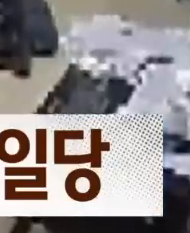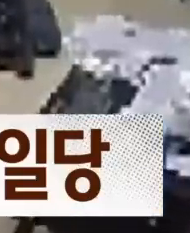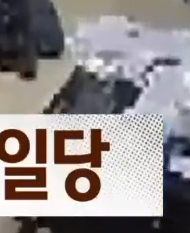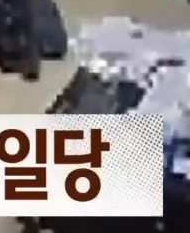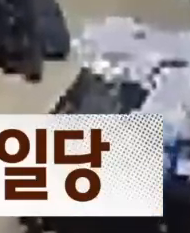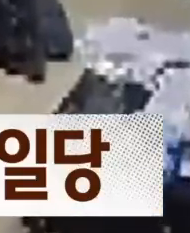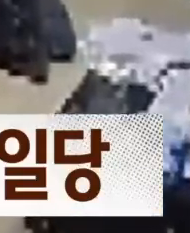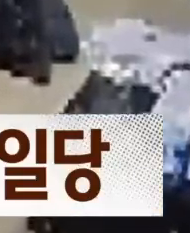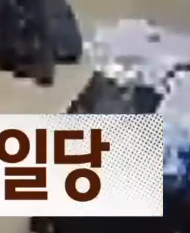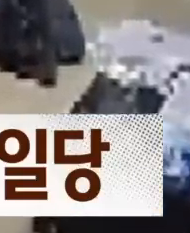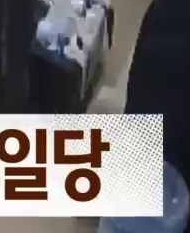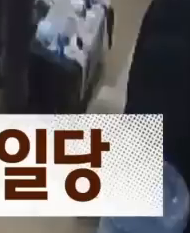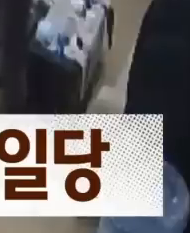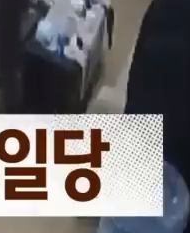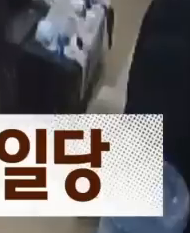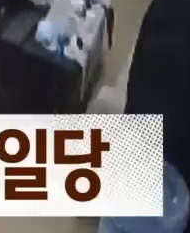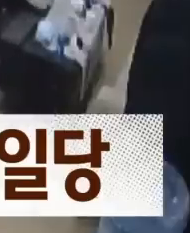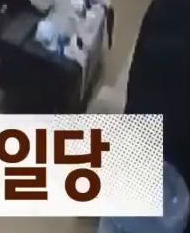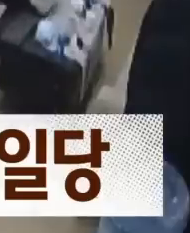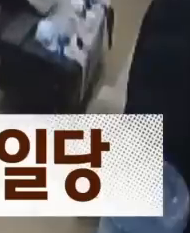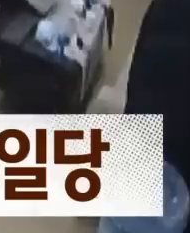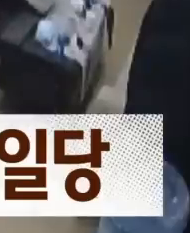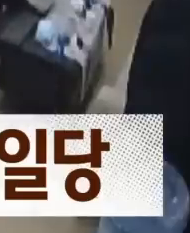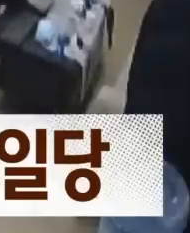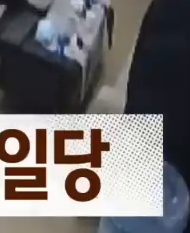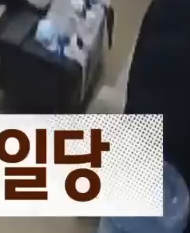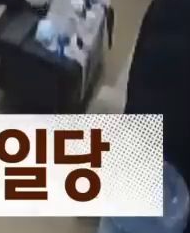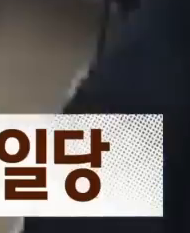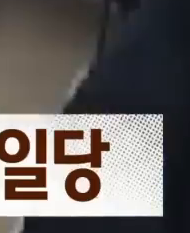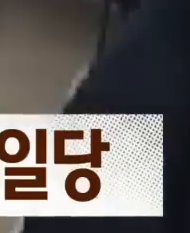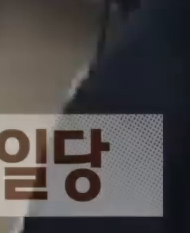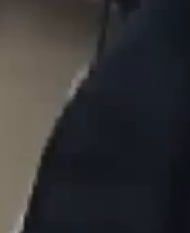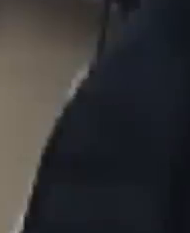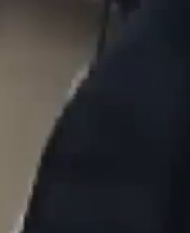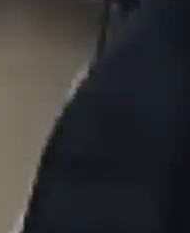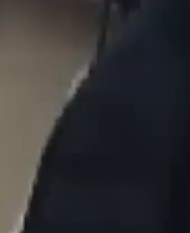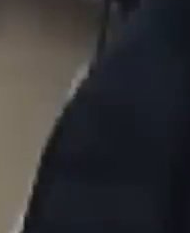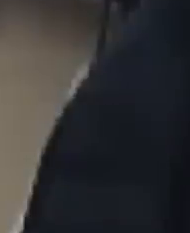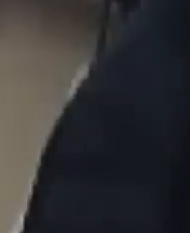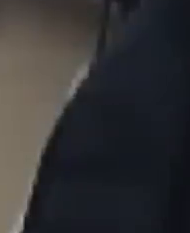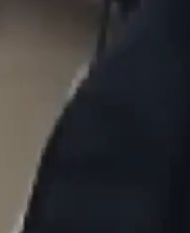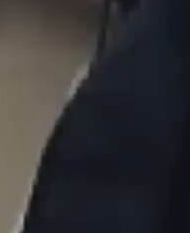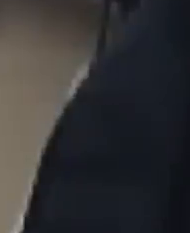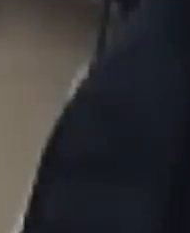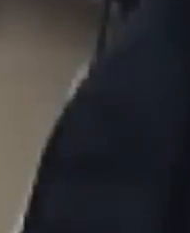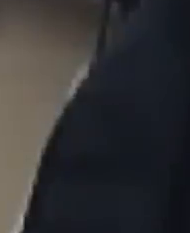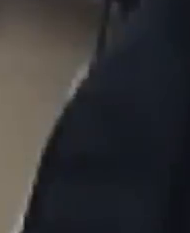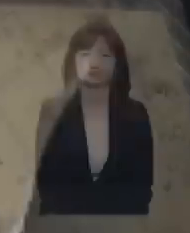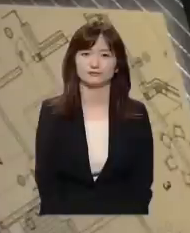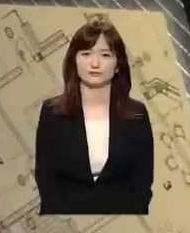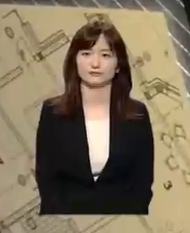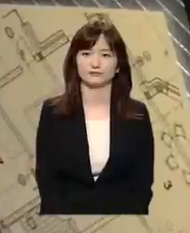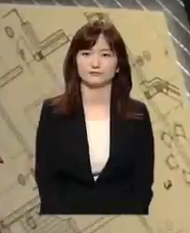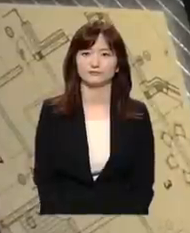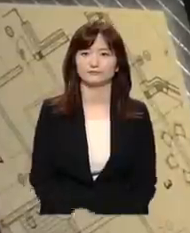검거됐습니다. 이들은 차용증을 빌미로 피해자들의 가족까지 협박했습니다.